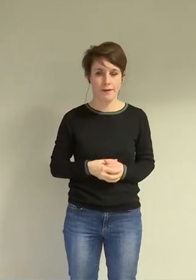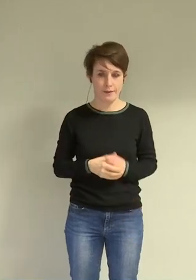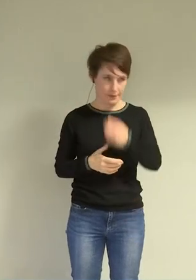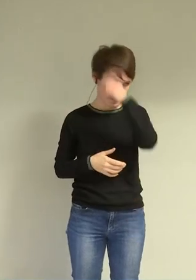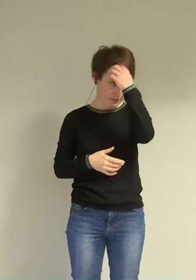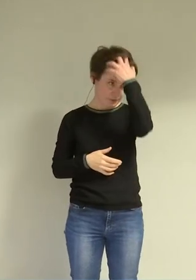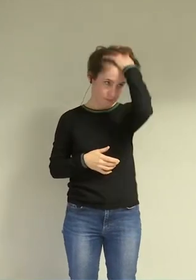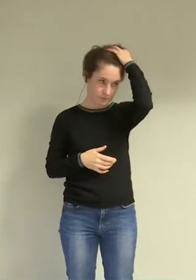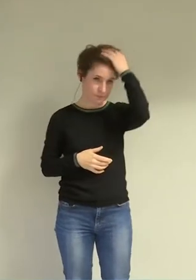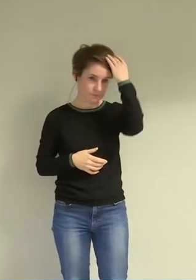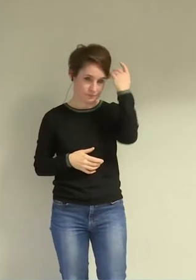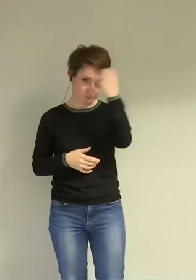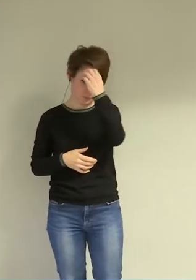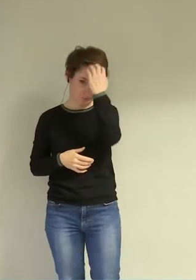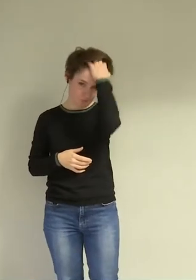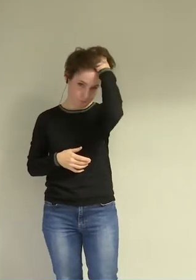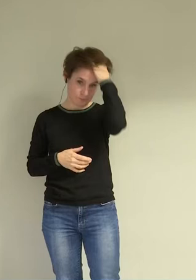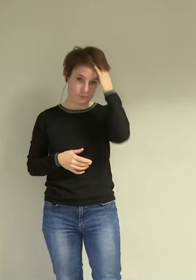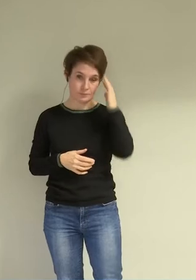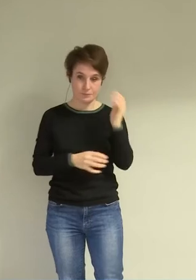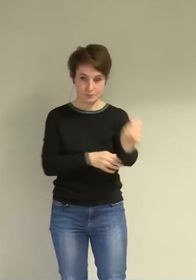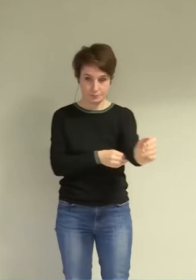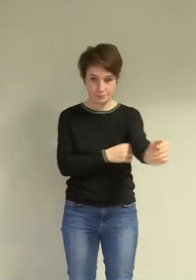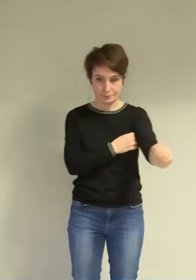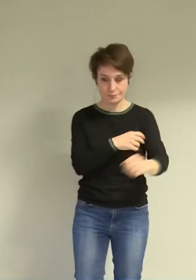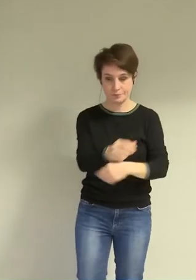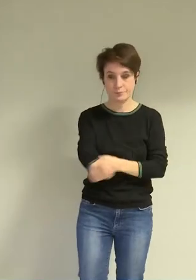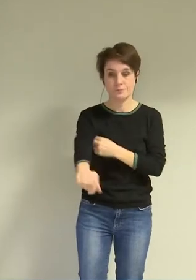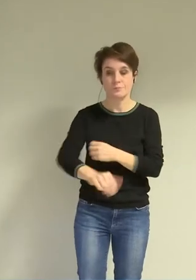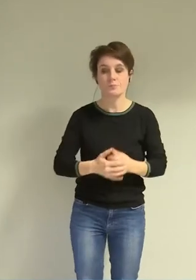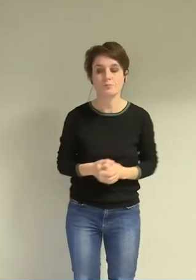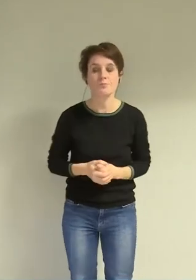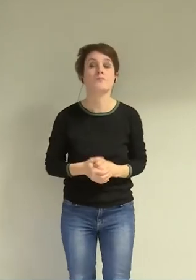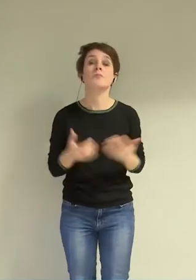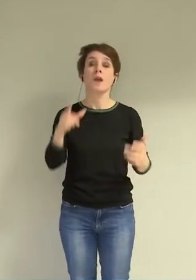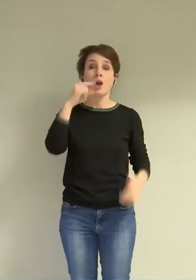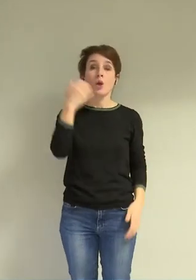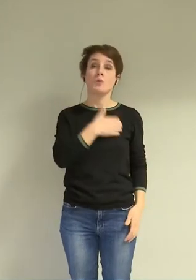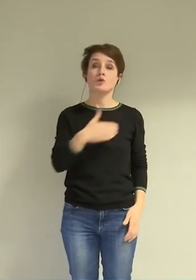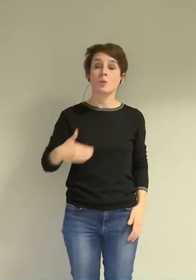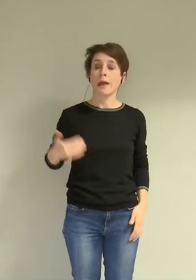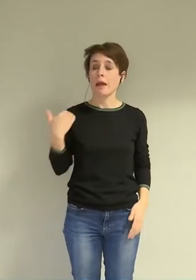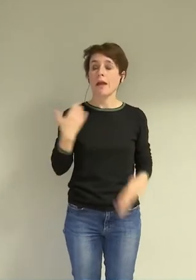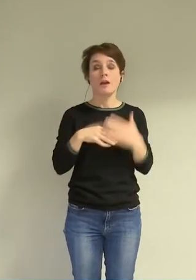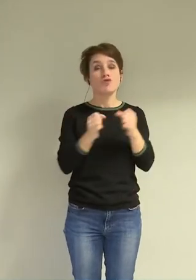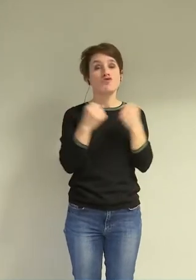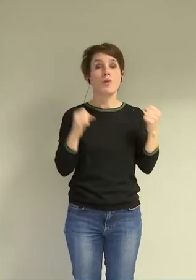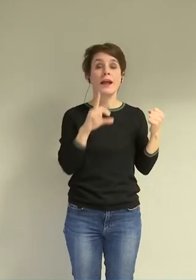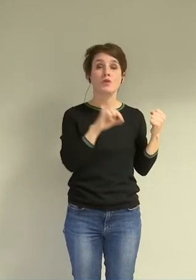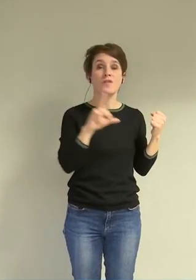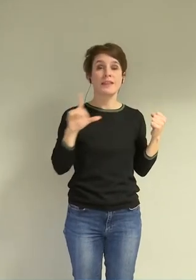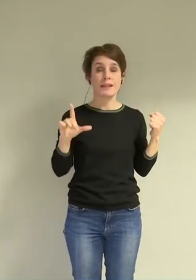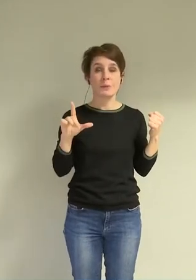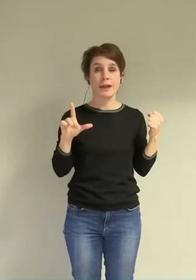vous avez la parole - monsieur le maire dans le dauphiné libéré du 29 décembre un commerçant